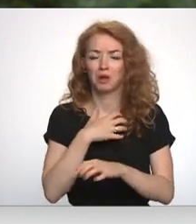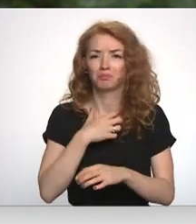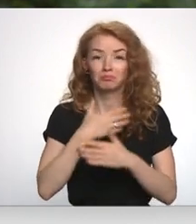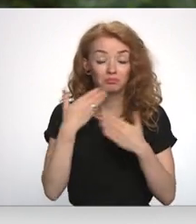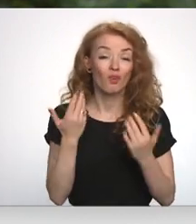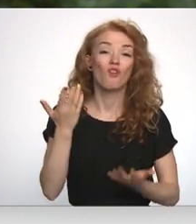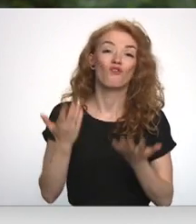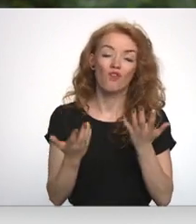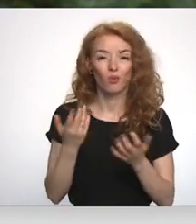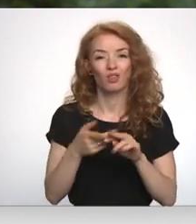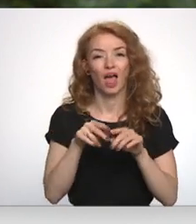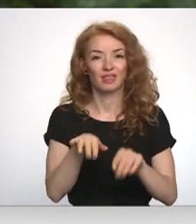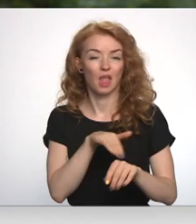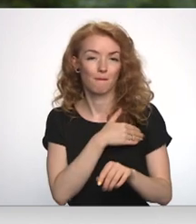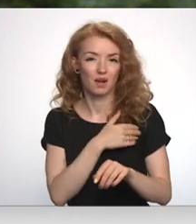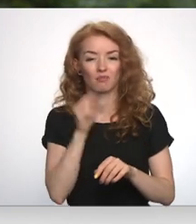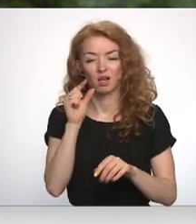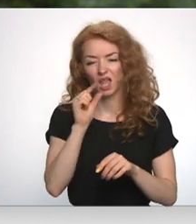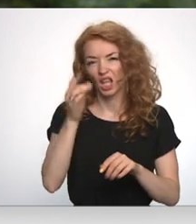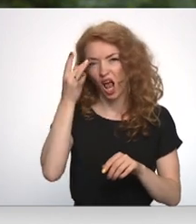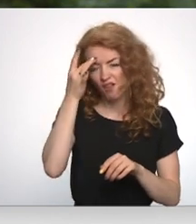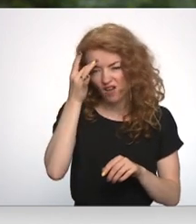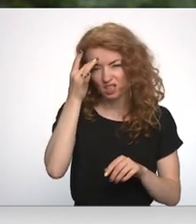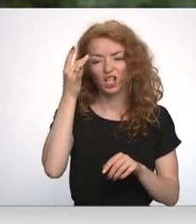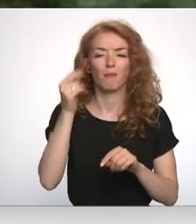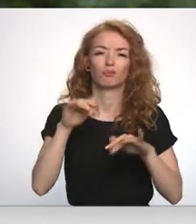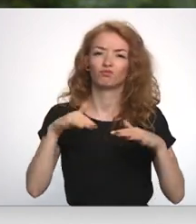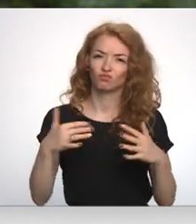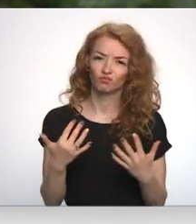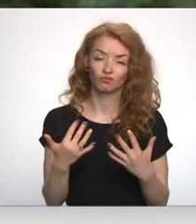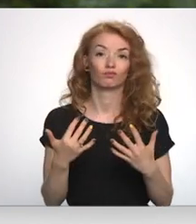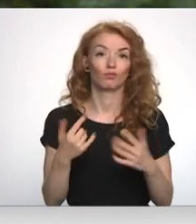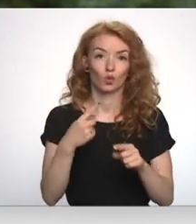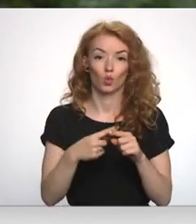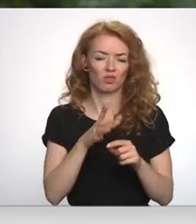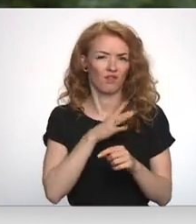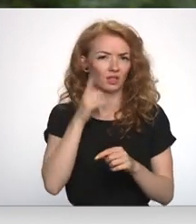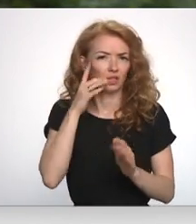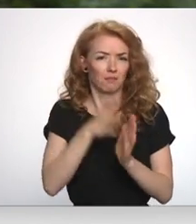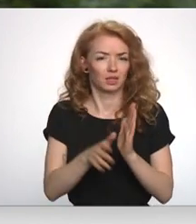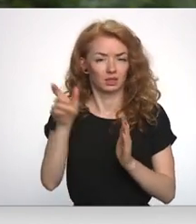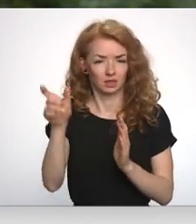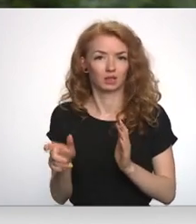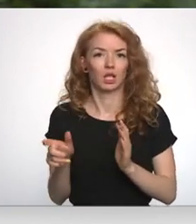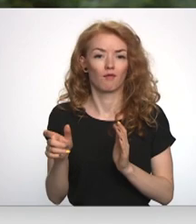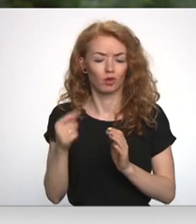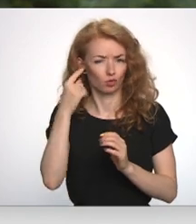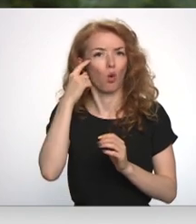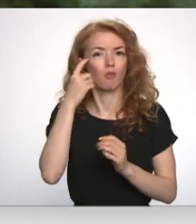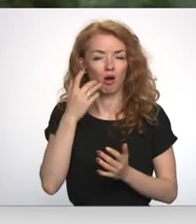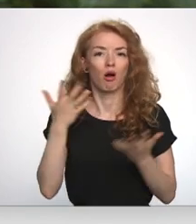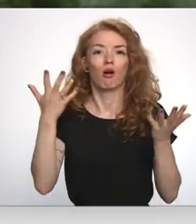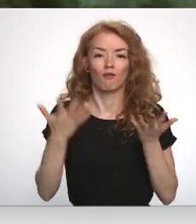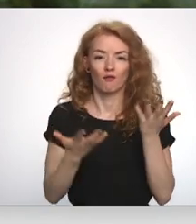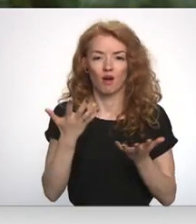Varbūt, protams, pie tādas temperatūras nedaudz sāp galva, sagurums ir, vai ne? Un nevar saprast, cilvēks biežāk domā, nu kā